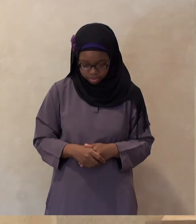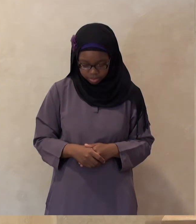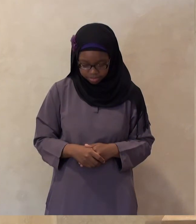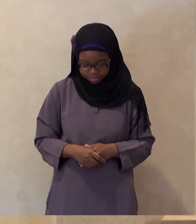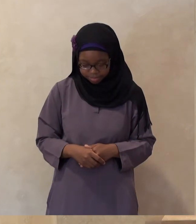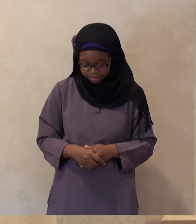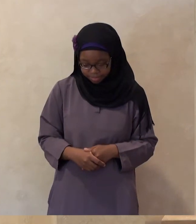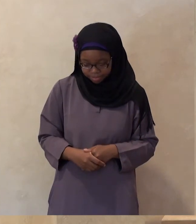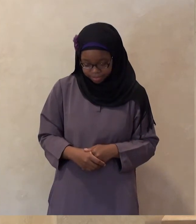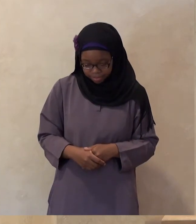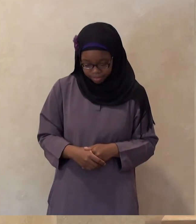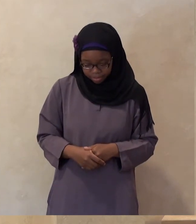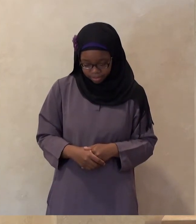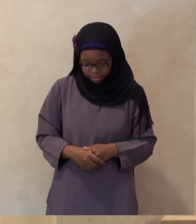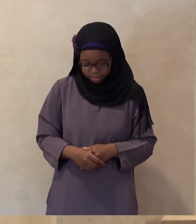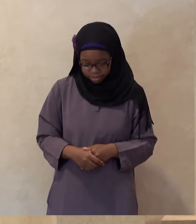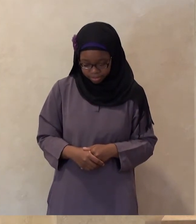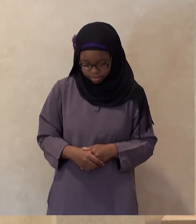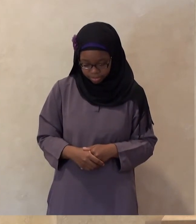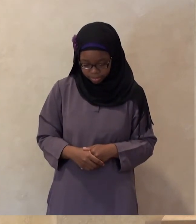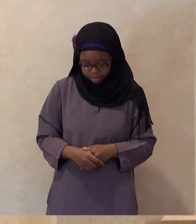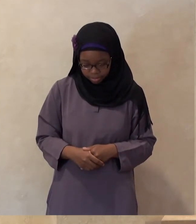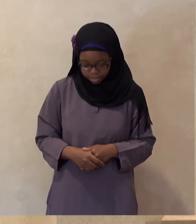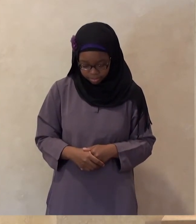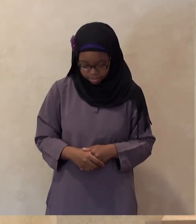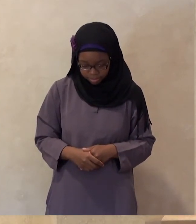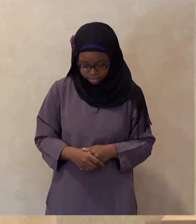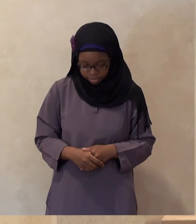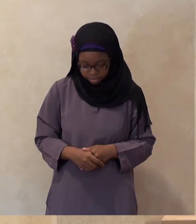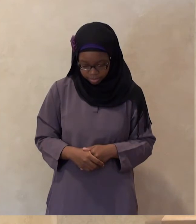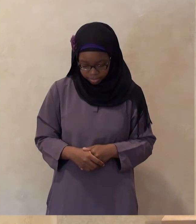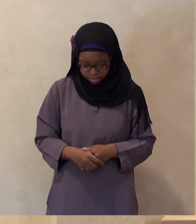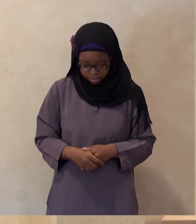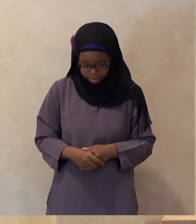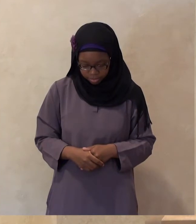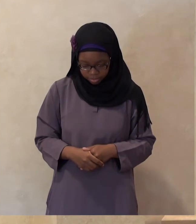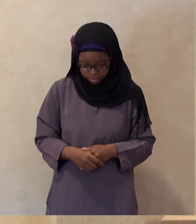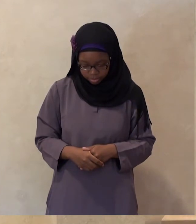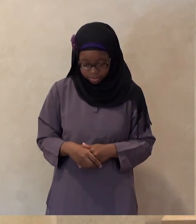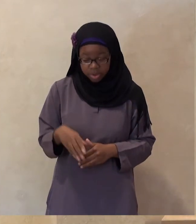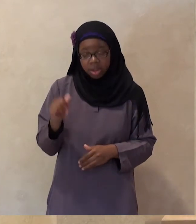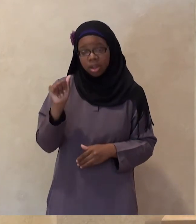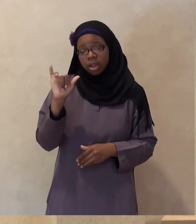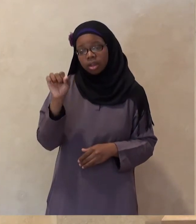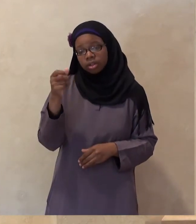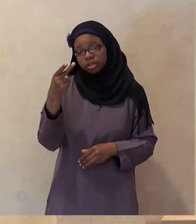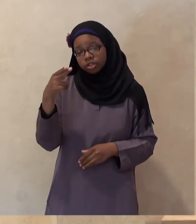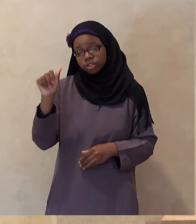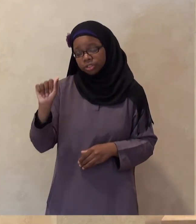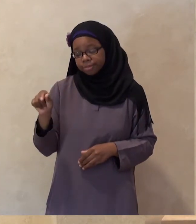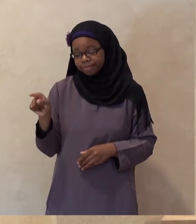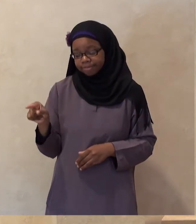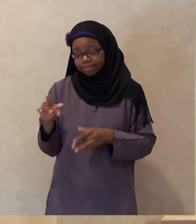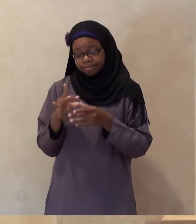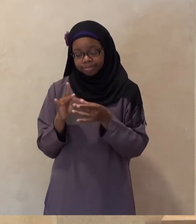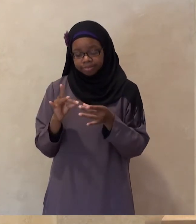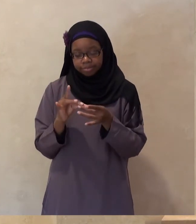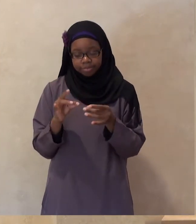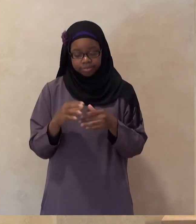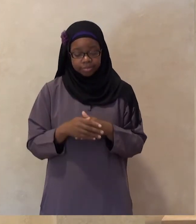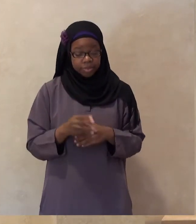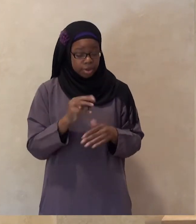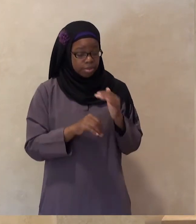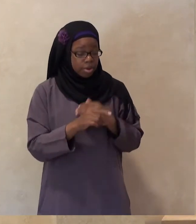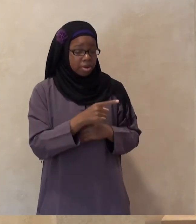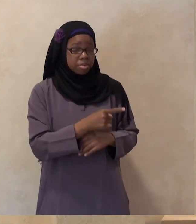Aisha Siddiqa radiyallahu ta'ala anha, أم المؤمنين, says, Rasulullah sallallahu alayhi wa sallam used